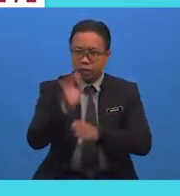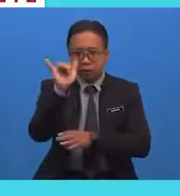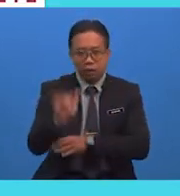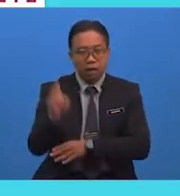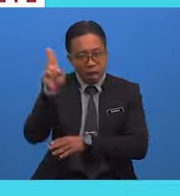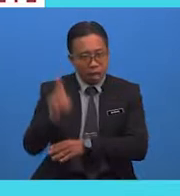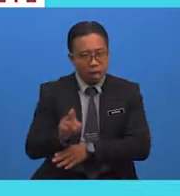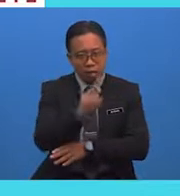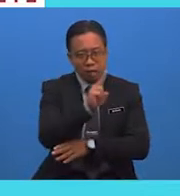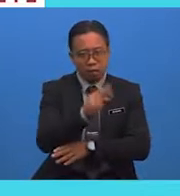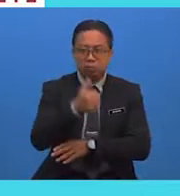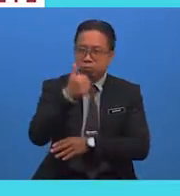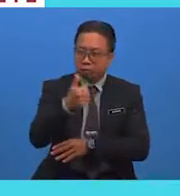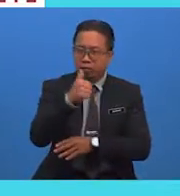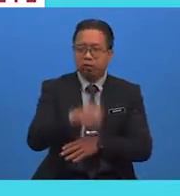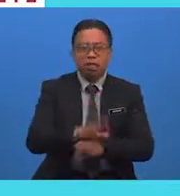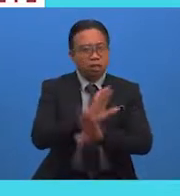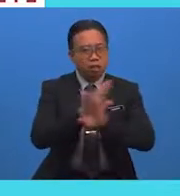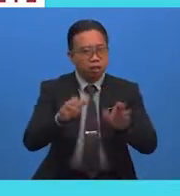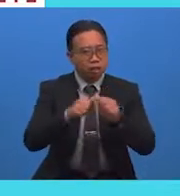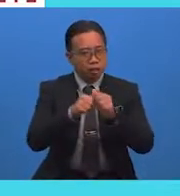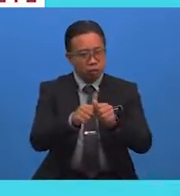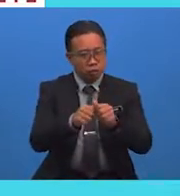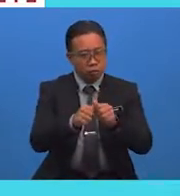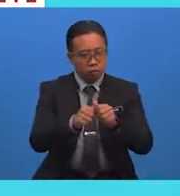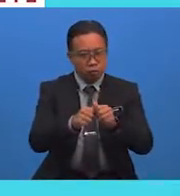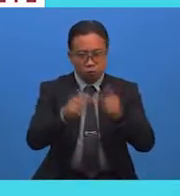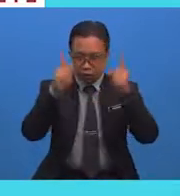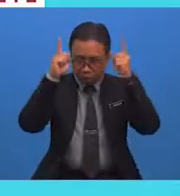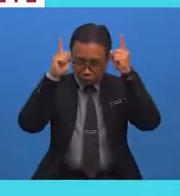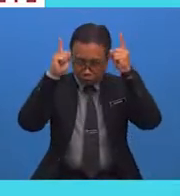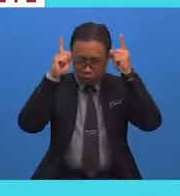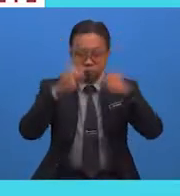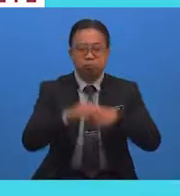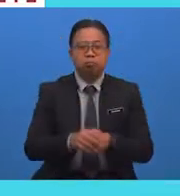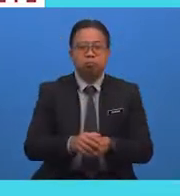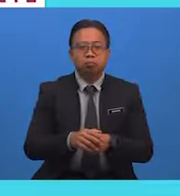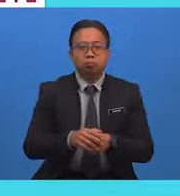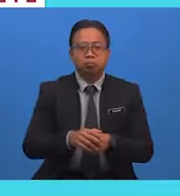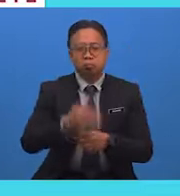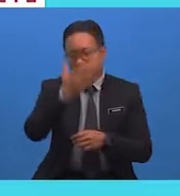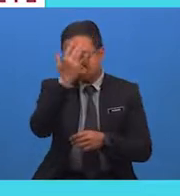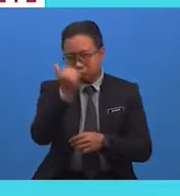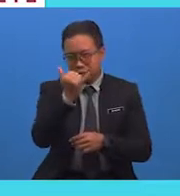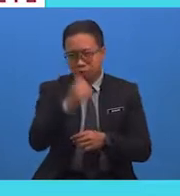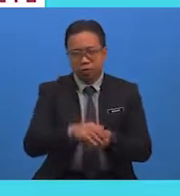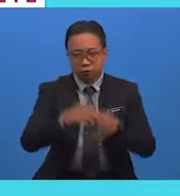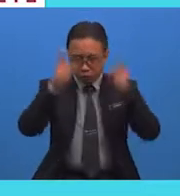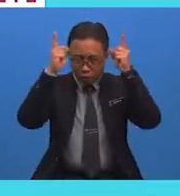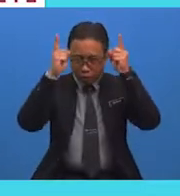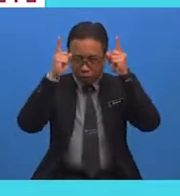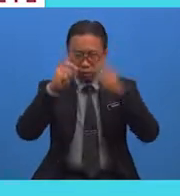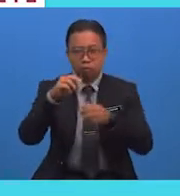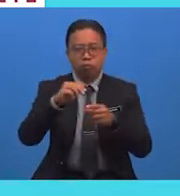baik. Dan janganlah kamu ikut jejak langkah syaitan kerana sesungguhnya syaitan itu musuh